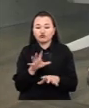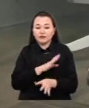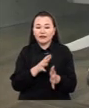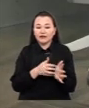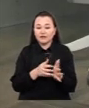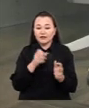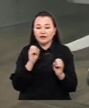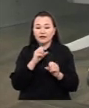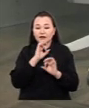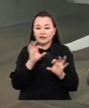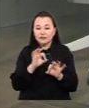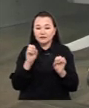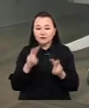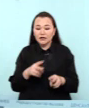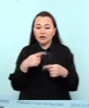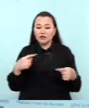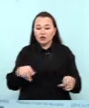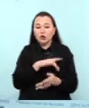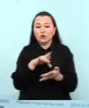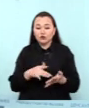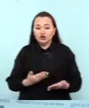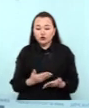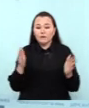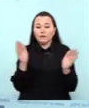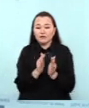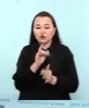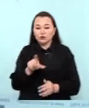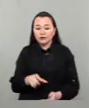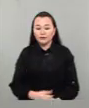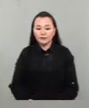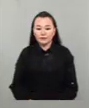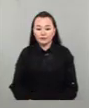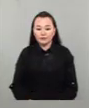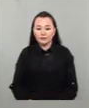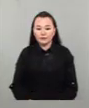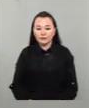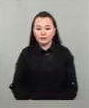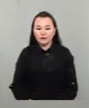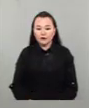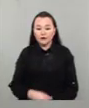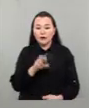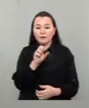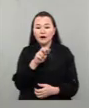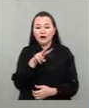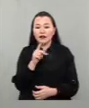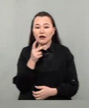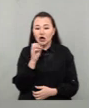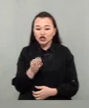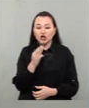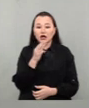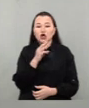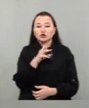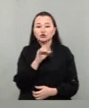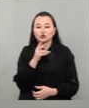не хватить говорят специалисты Да и в некоторых городах проживает меньше людей Балхаш Сатпаев